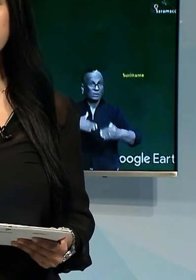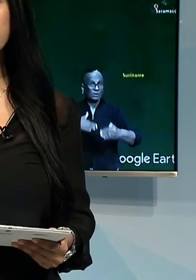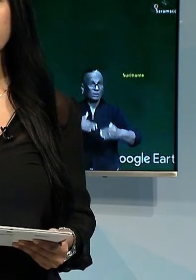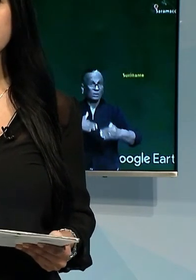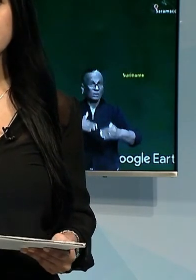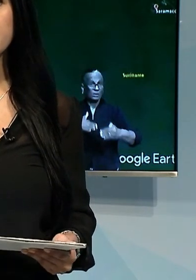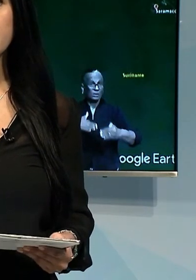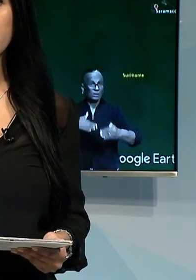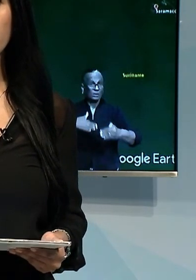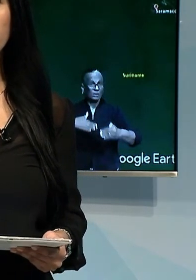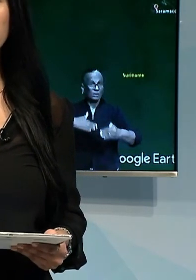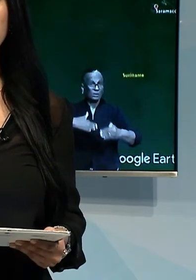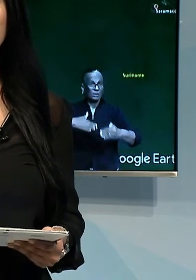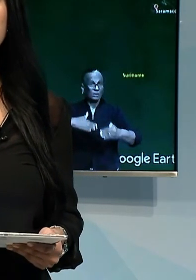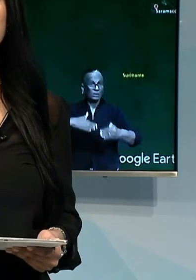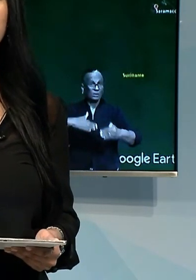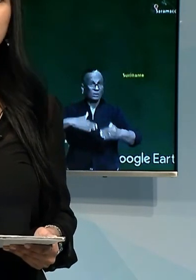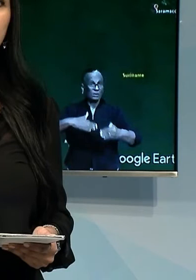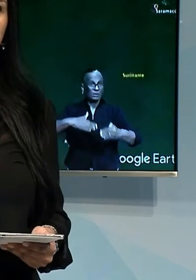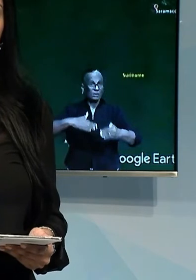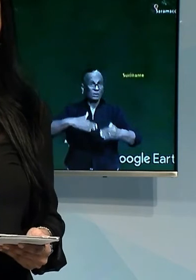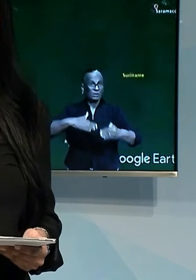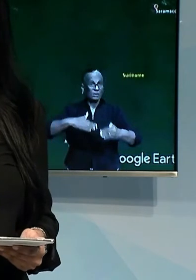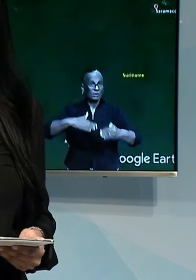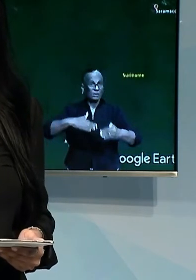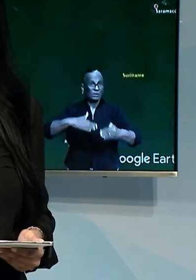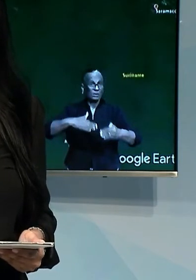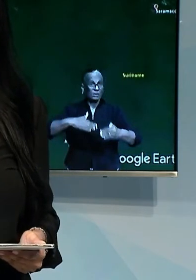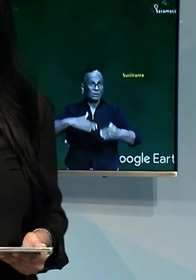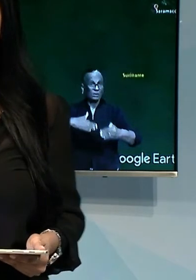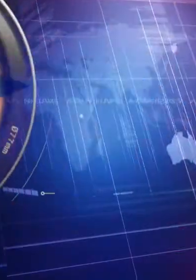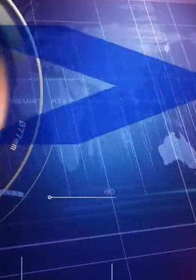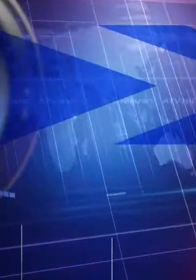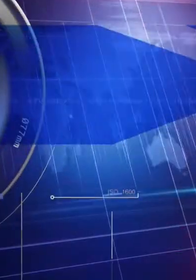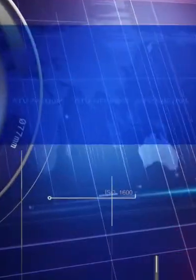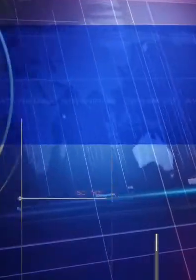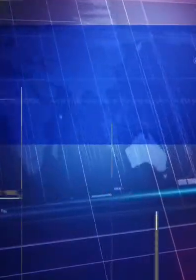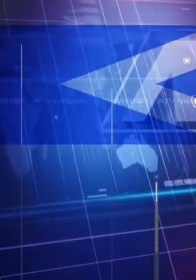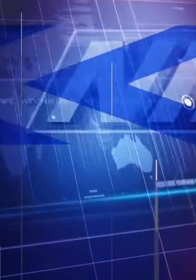De operatie Drindresi Vaktisiki wordt tot en met 10 mei uitgevoerd.